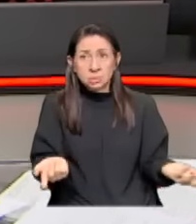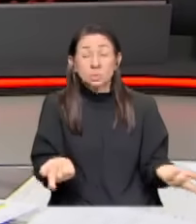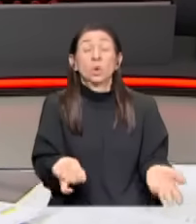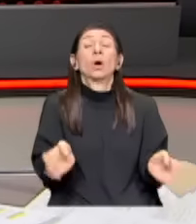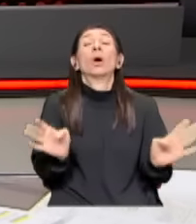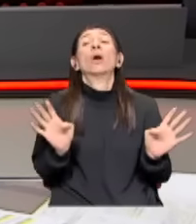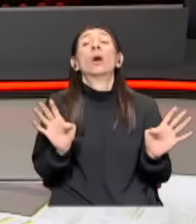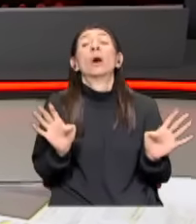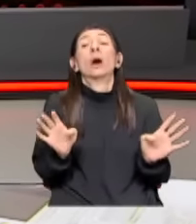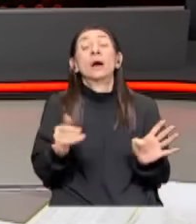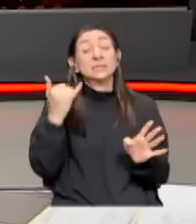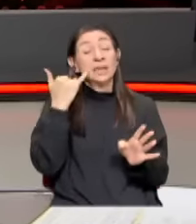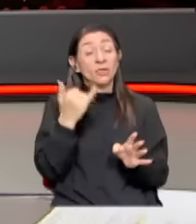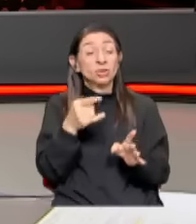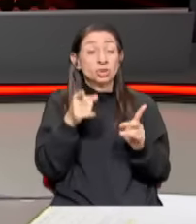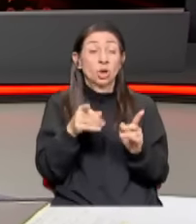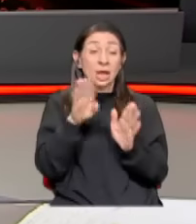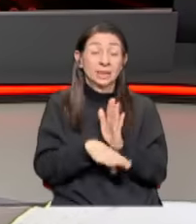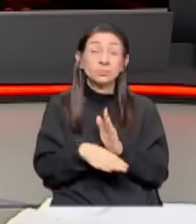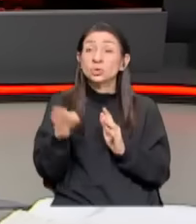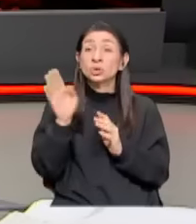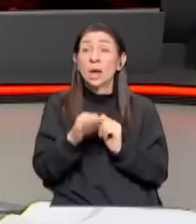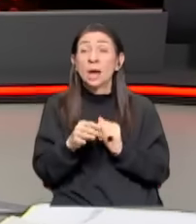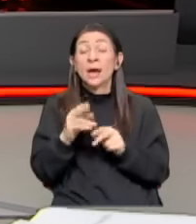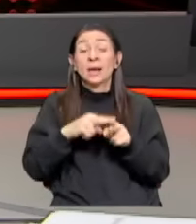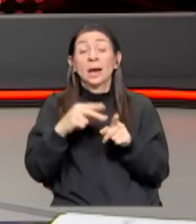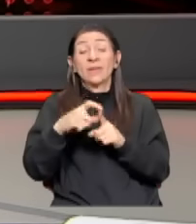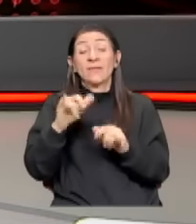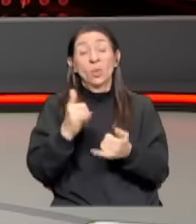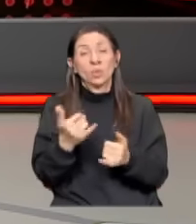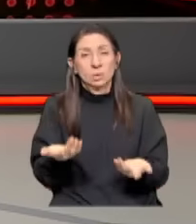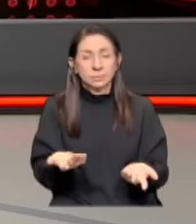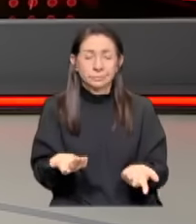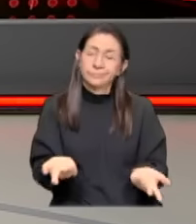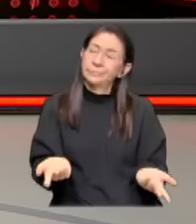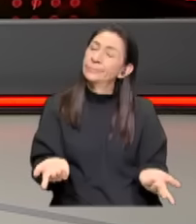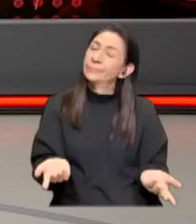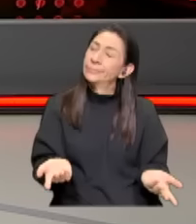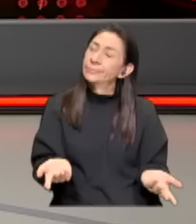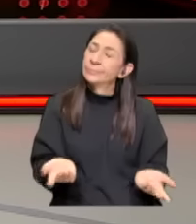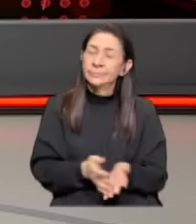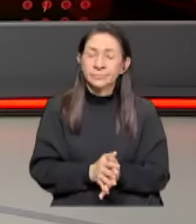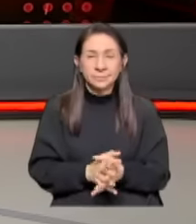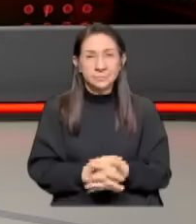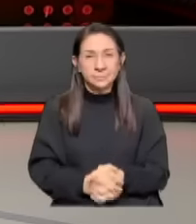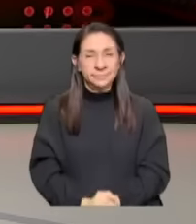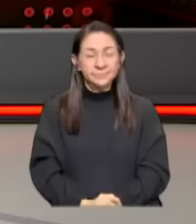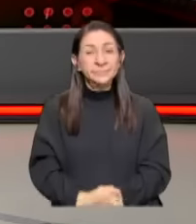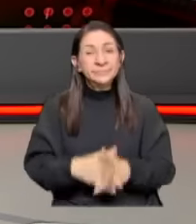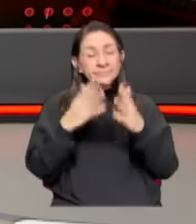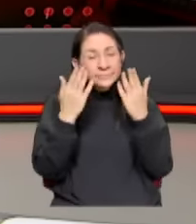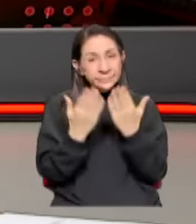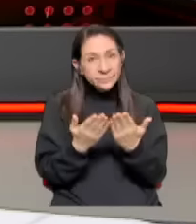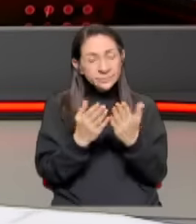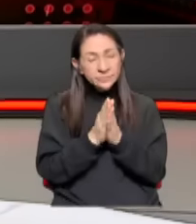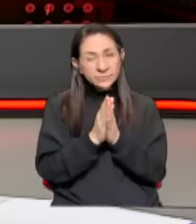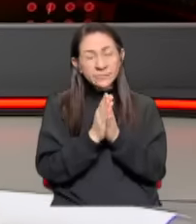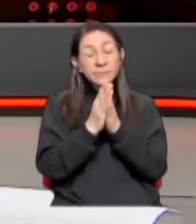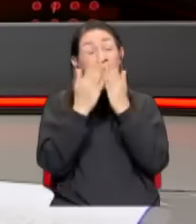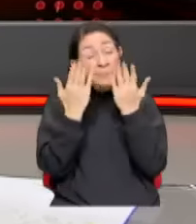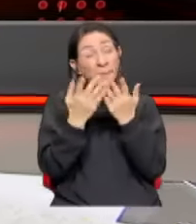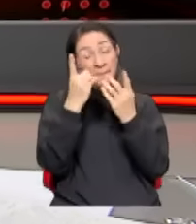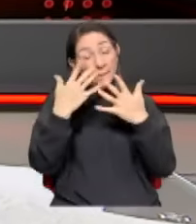Yok. Telefonda şöyle indirim sonra KDV oyunu. Allah Allah ya. Efendim... Ha